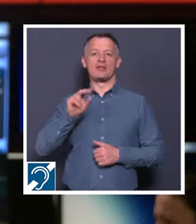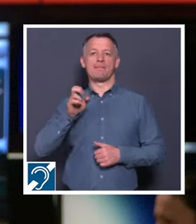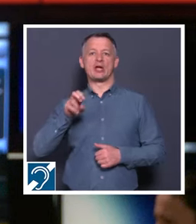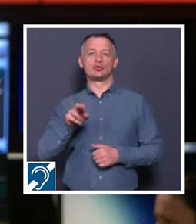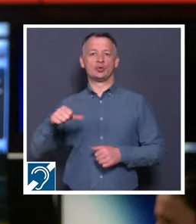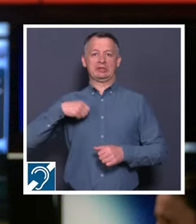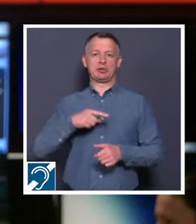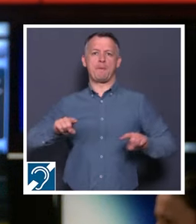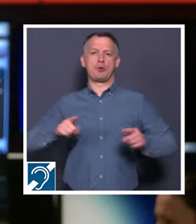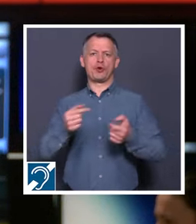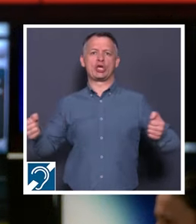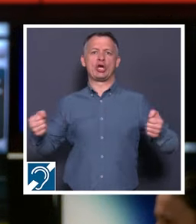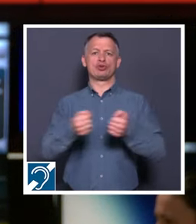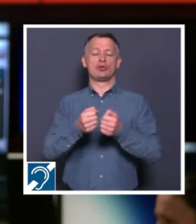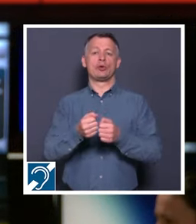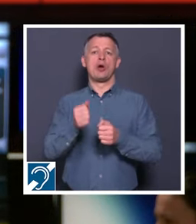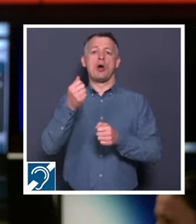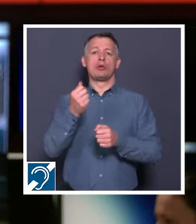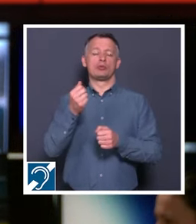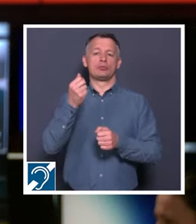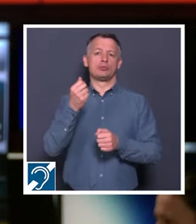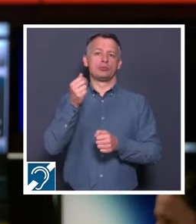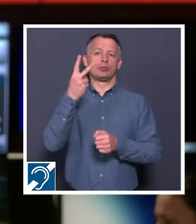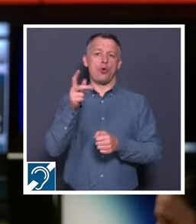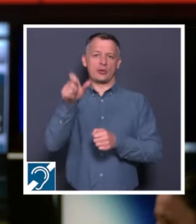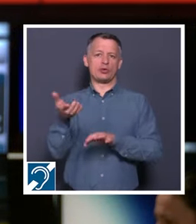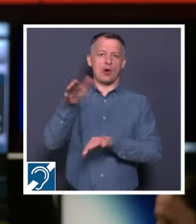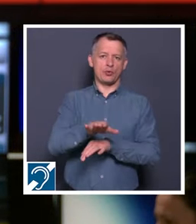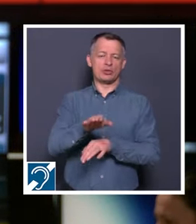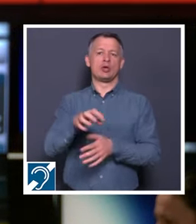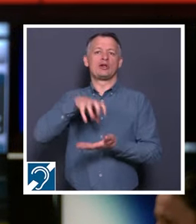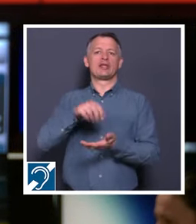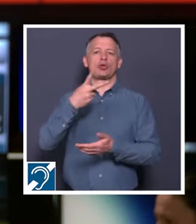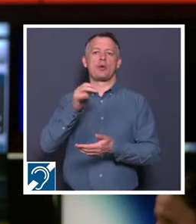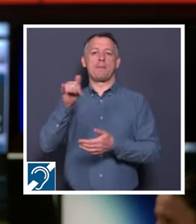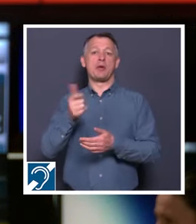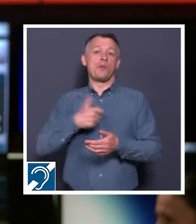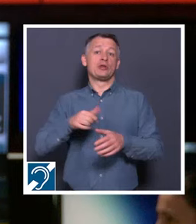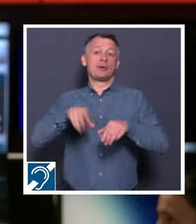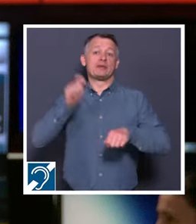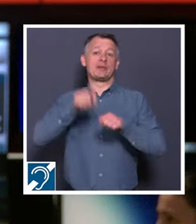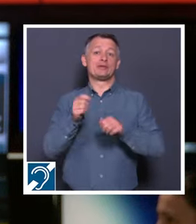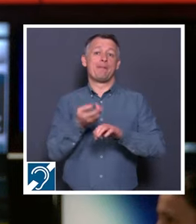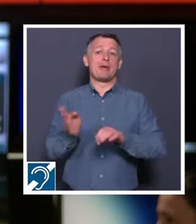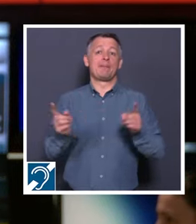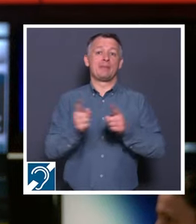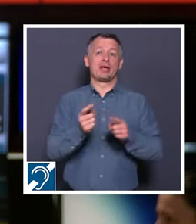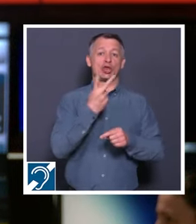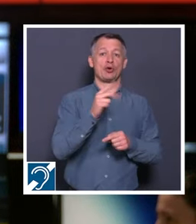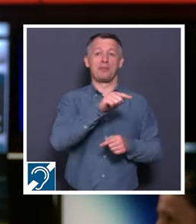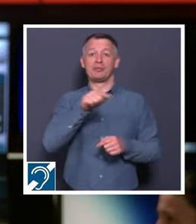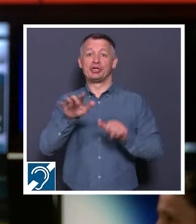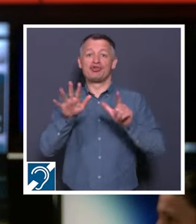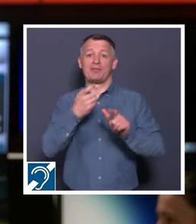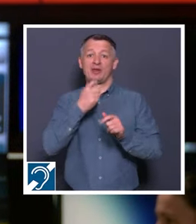tânărul care a provocat accidentul mortal din stațiunea 2 mai de astăvară, riscă o pedeapsă mai mică, între 2 și 7 ani. Asta după ce